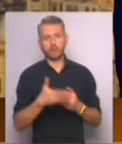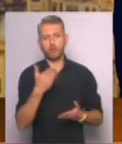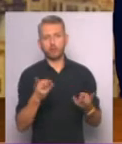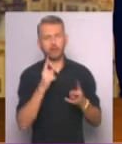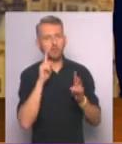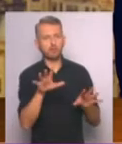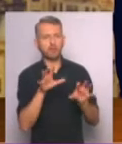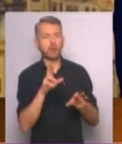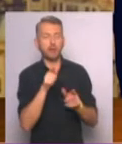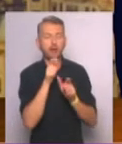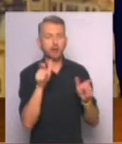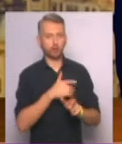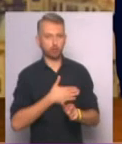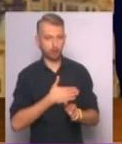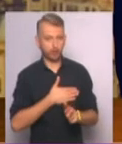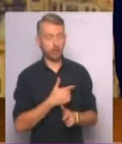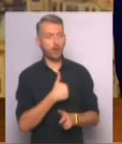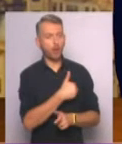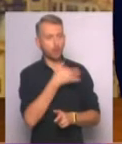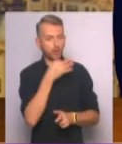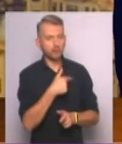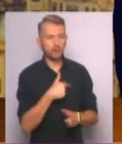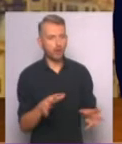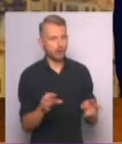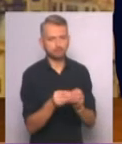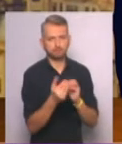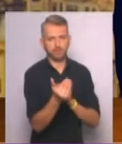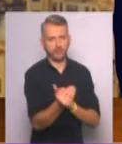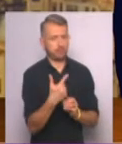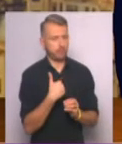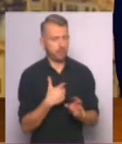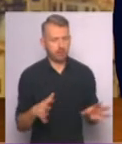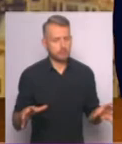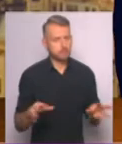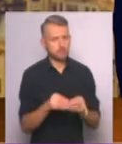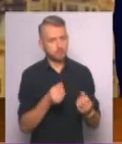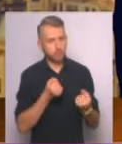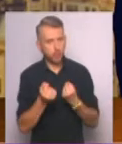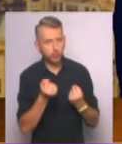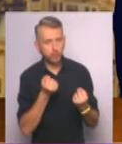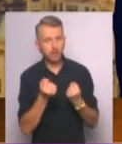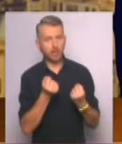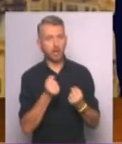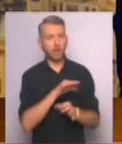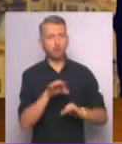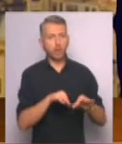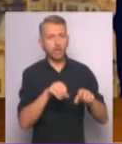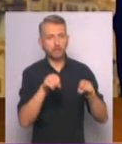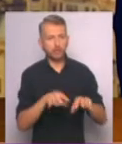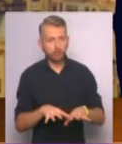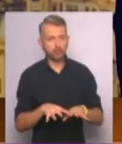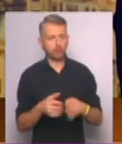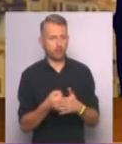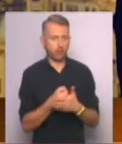як крик душі. Я хочу лише сказати, що я разом з вами. Я разом з вами борюся. І проект рішення